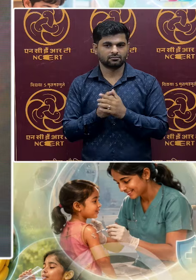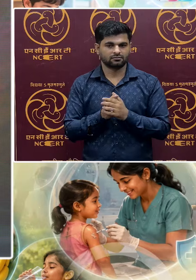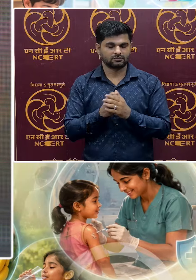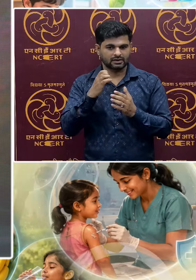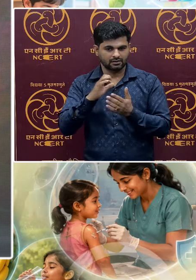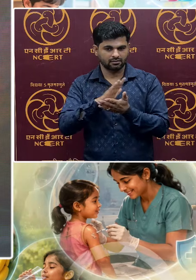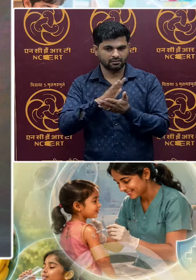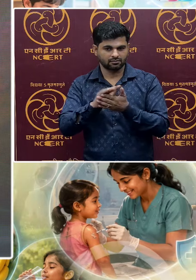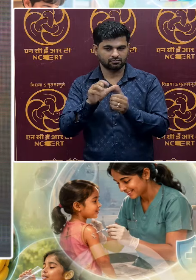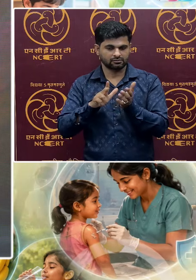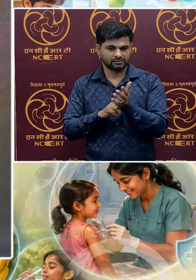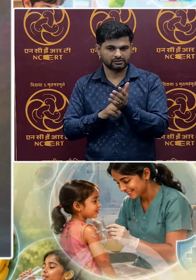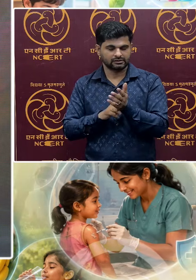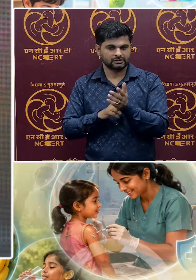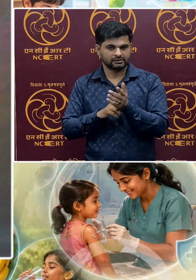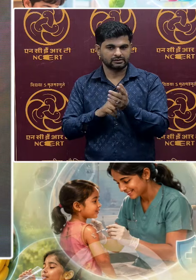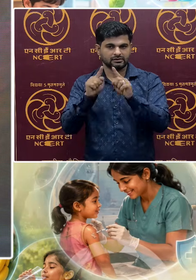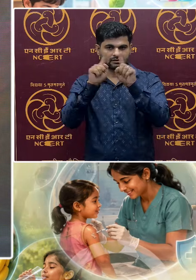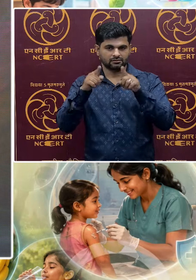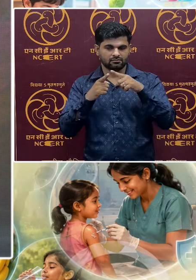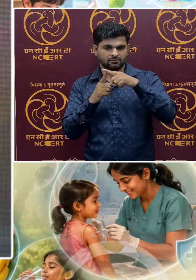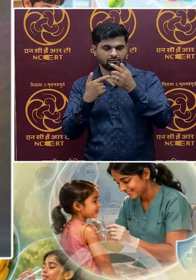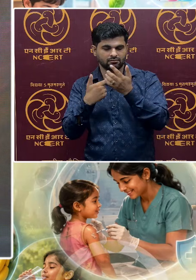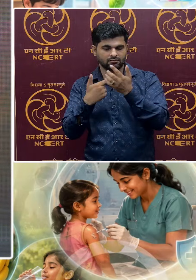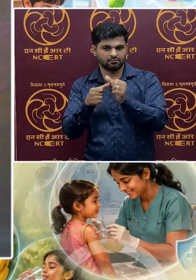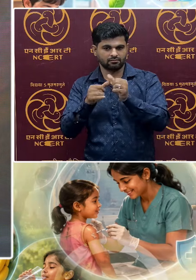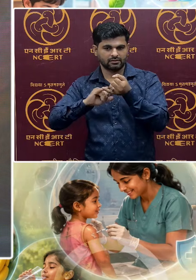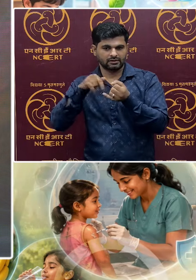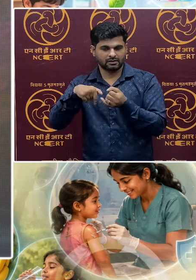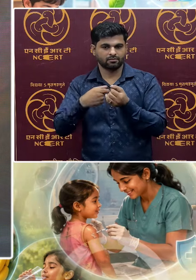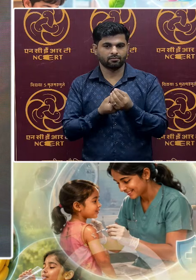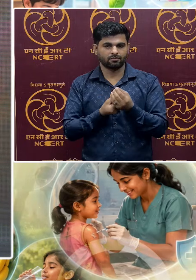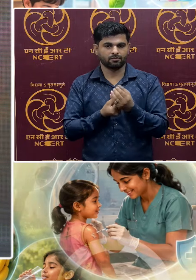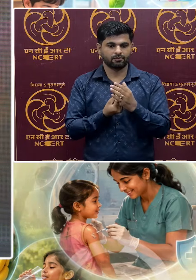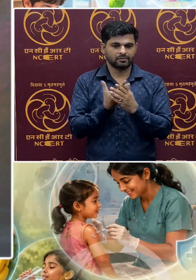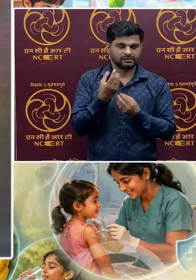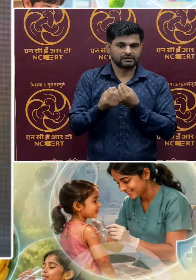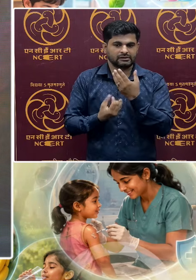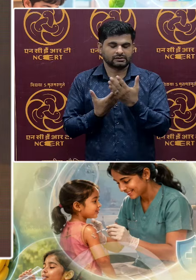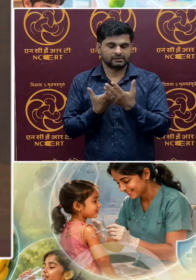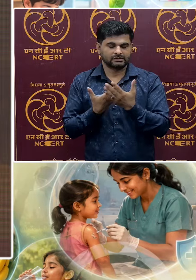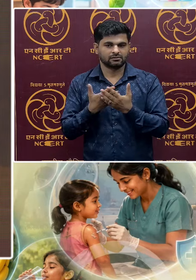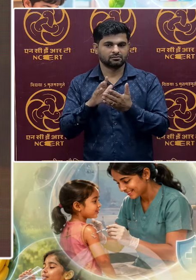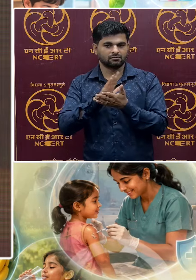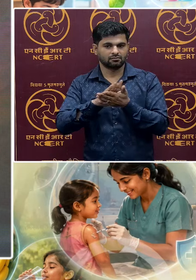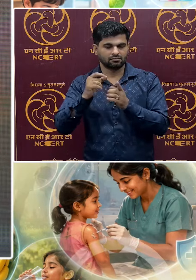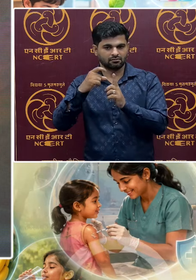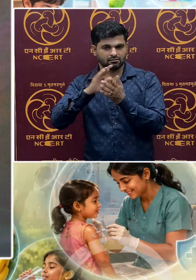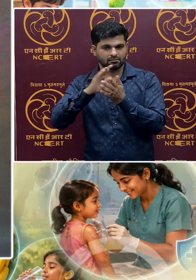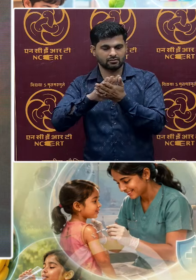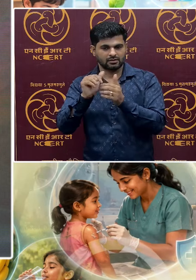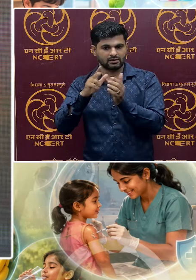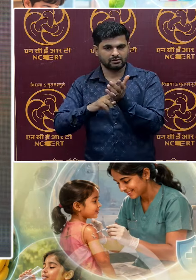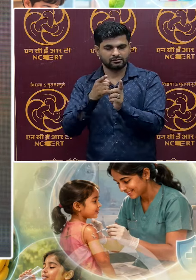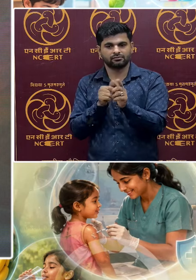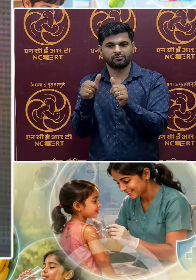नहीं है तो टेरेस गार्डन कर लो थोड़े से पॉट्स में, और कुछ नहीं तो पुदीना और धनिया ही उगा लो। इनिशिएटिव की बात है कि